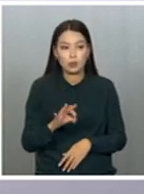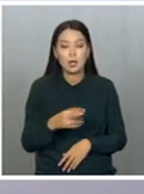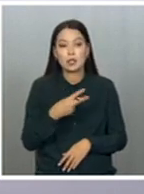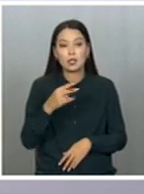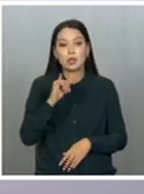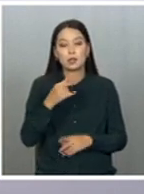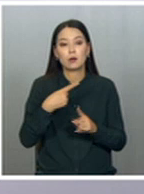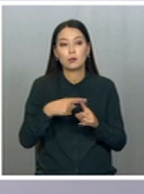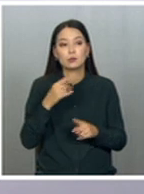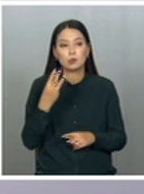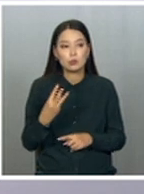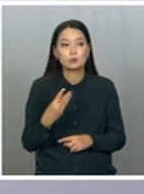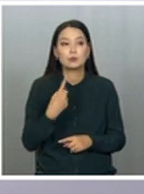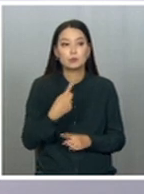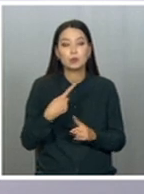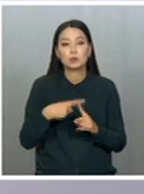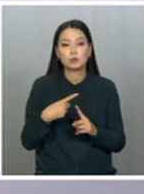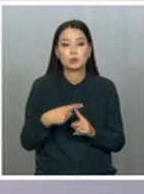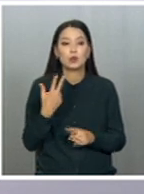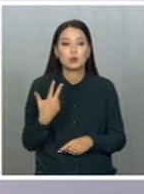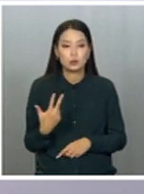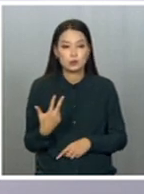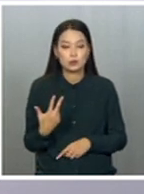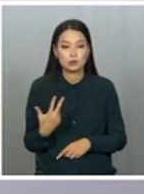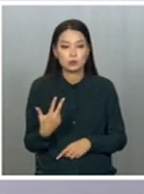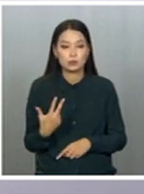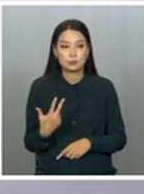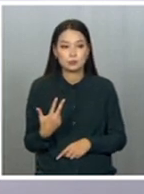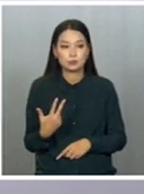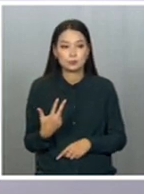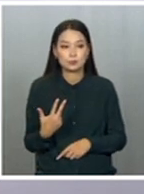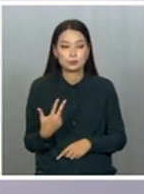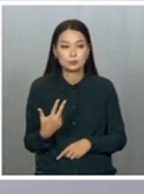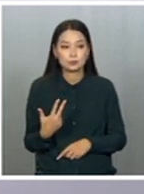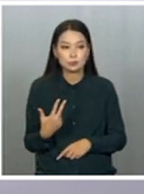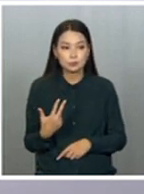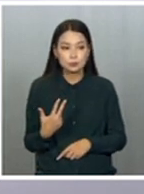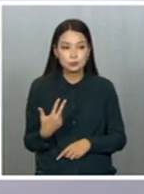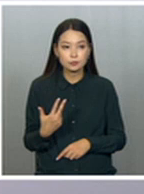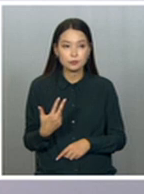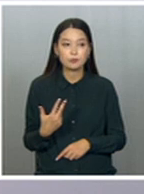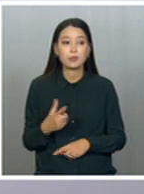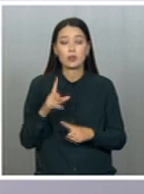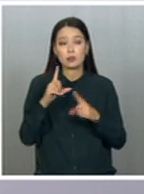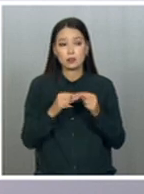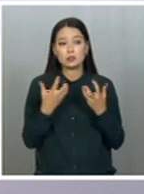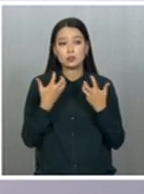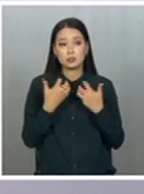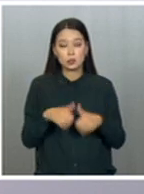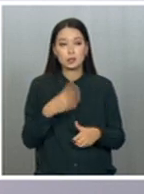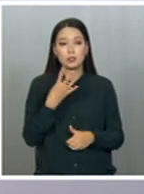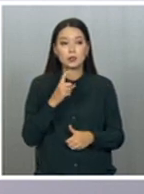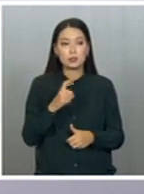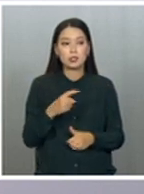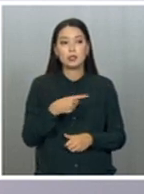y қосылған 3 бөлінген 1 қосылған 3. Есепті шығарайық арғай жалғастырып, сонда